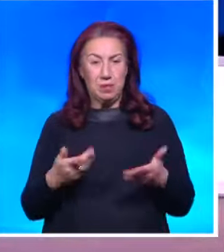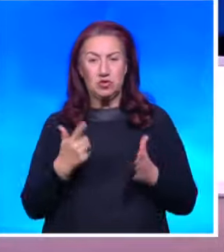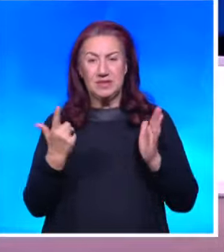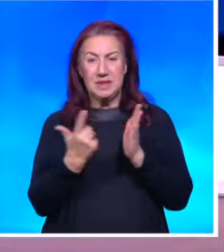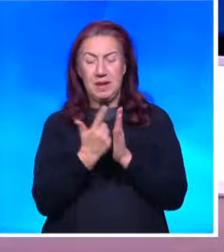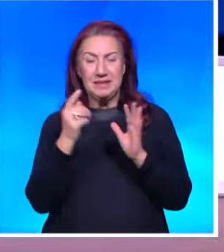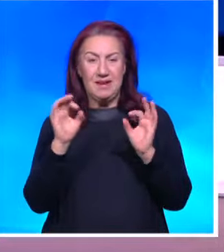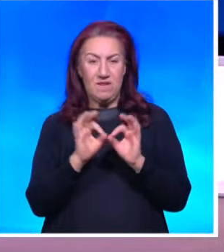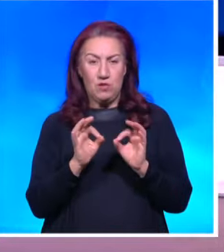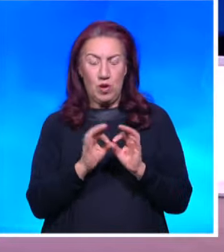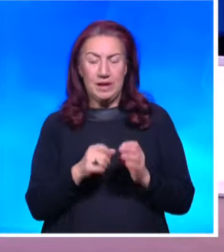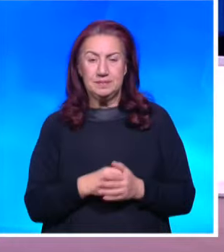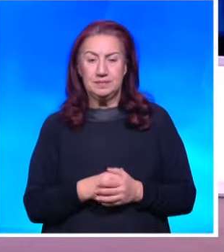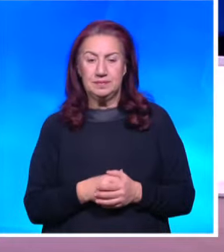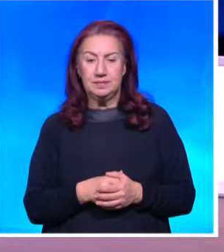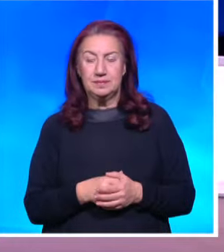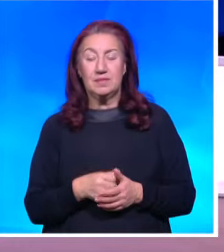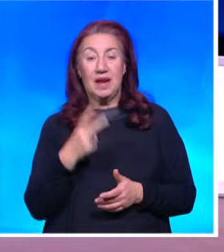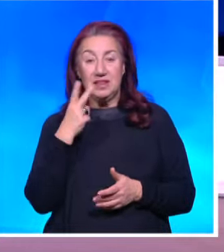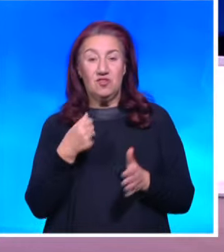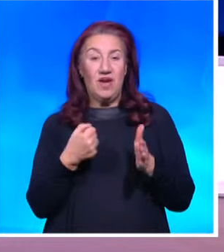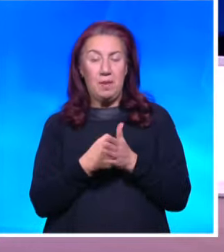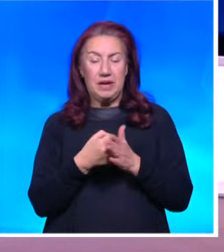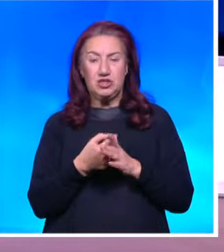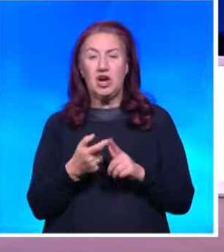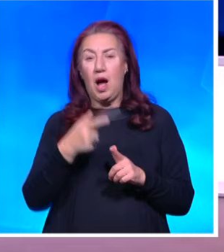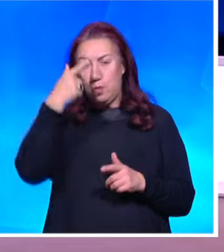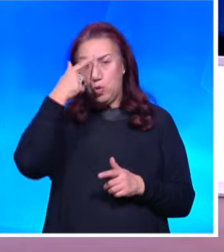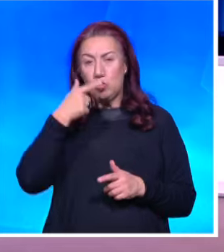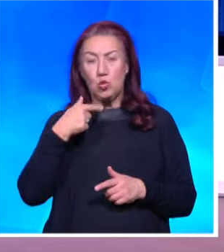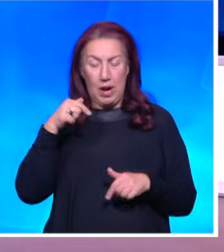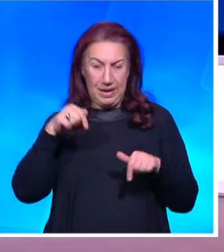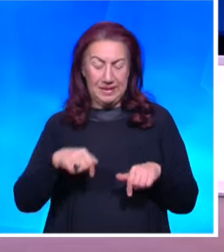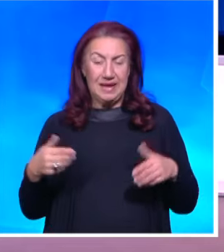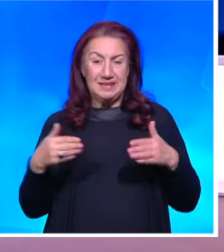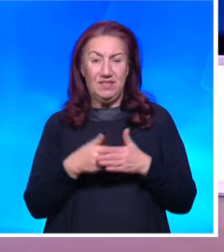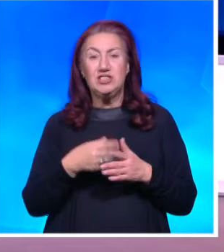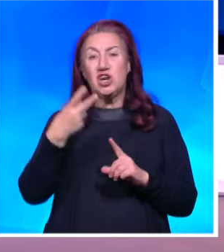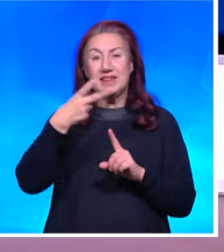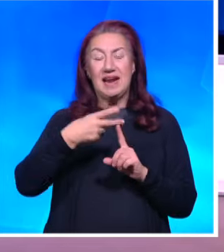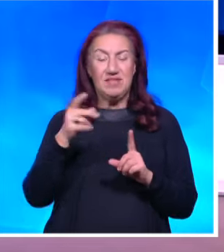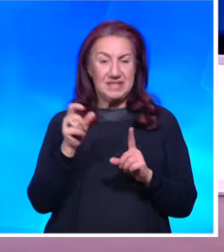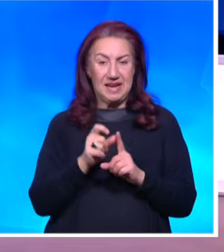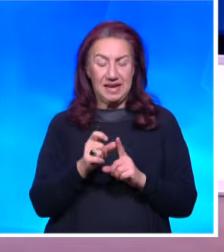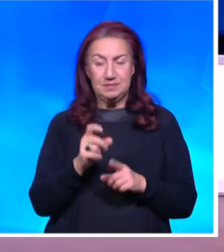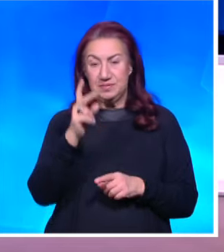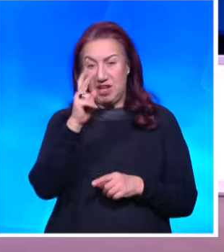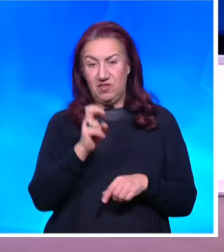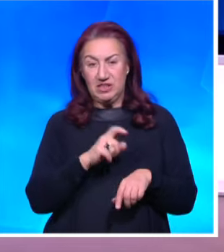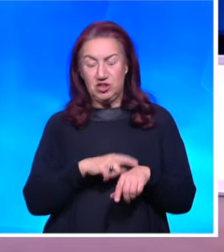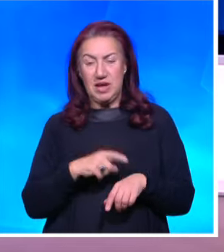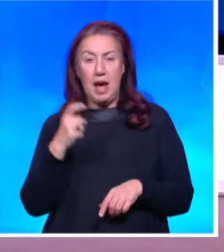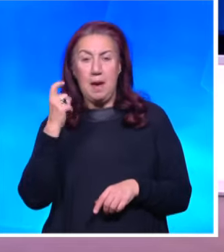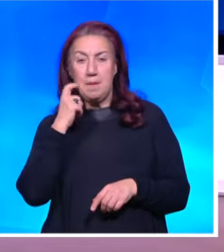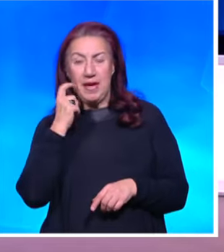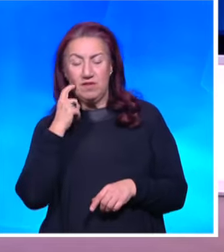февруари два мача от португалската мейра лига предстоят тази вечер пряко в ефира на ринг от 20:00 бенфика се изправя срещу